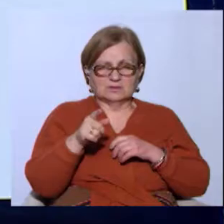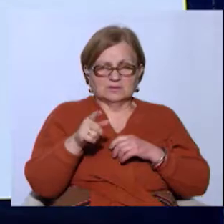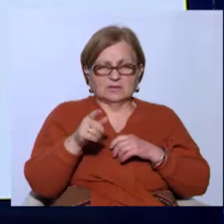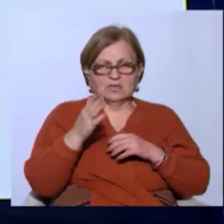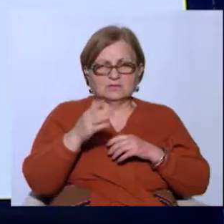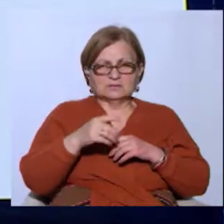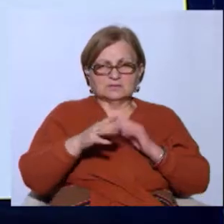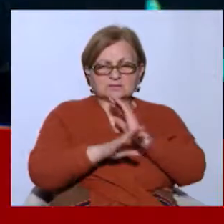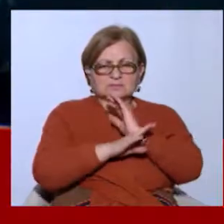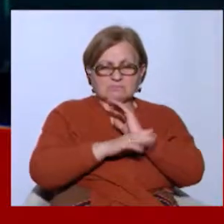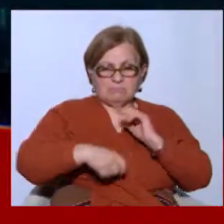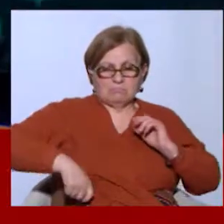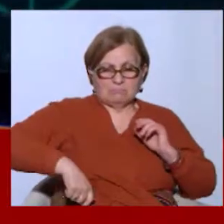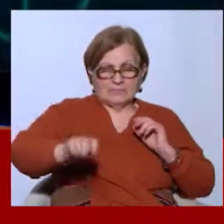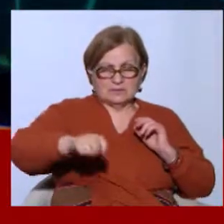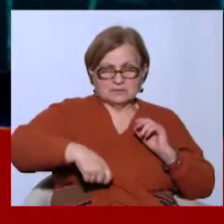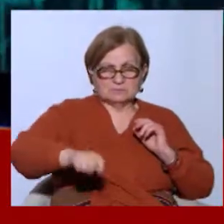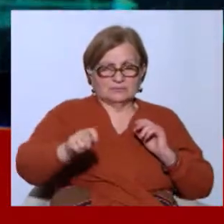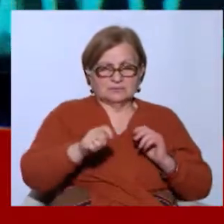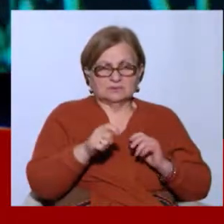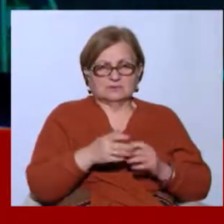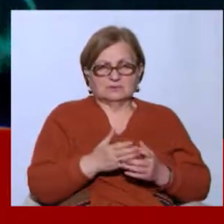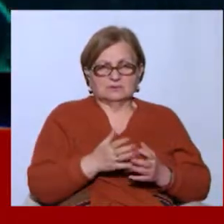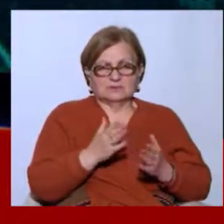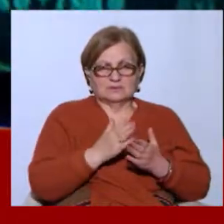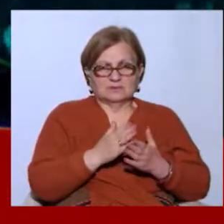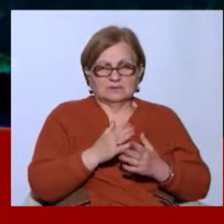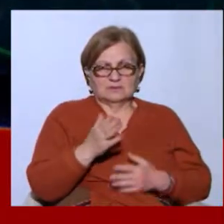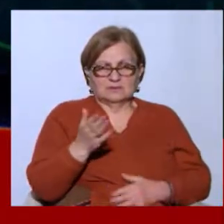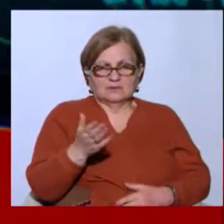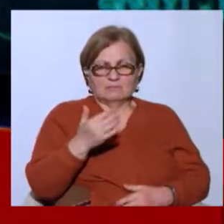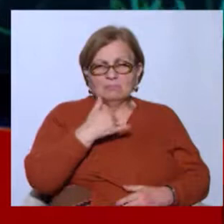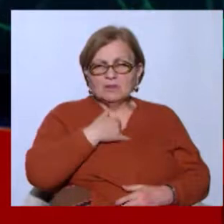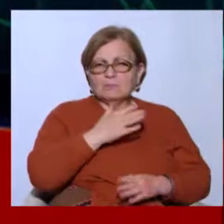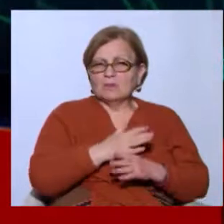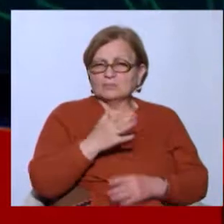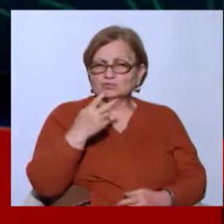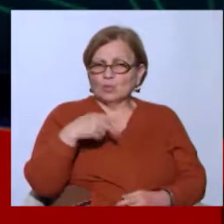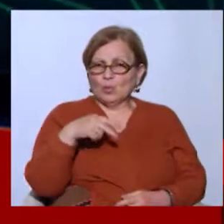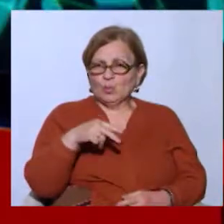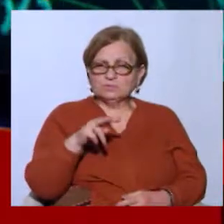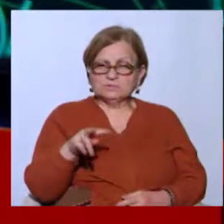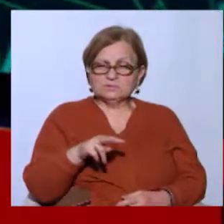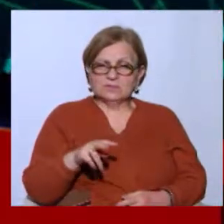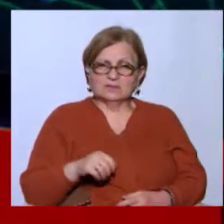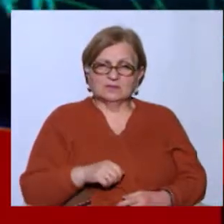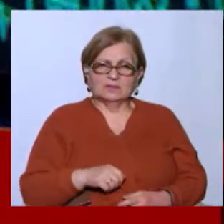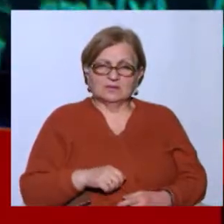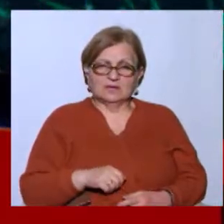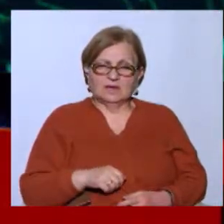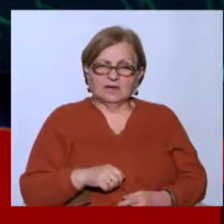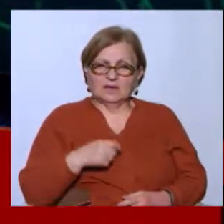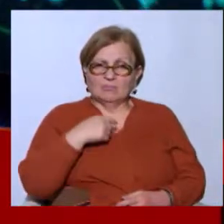ბურთი 6 ლარი. კითხვა არის ასეთი. მაქვს 20 ლარი. ისე უნდა ვიყიდო